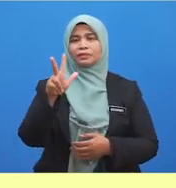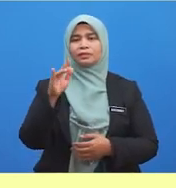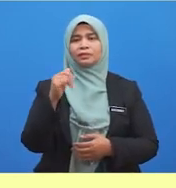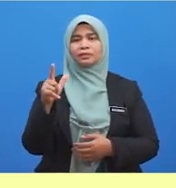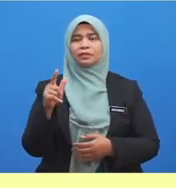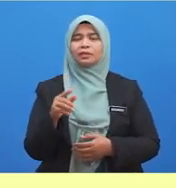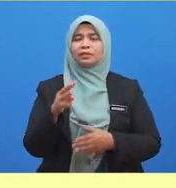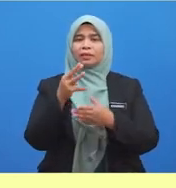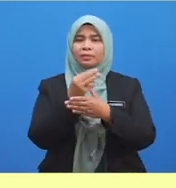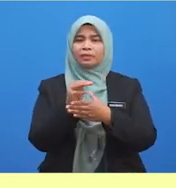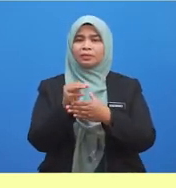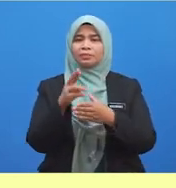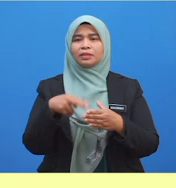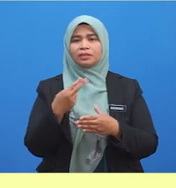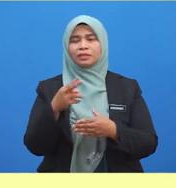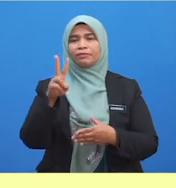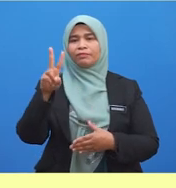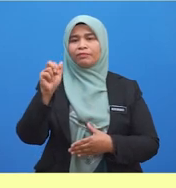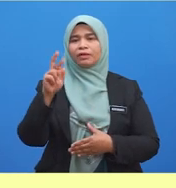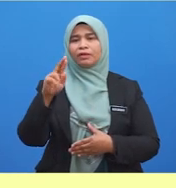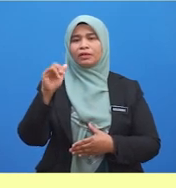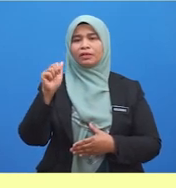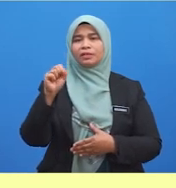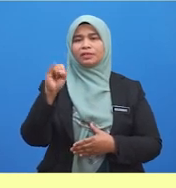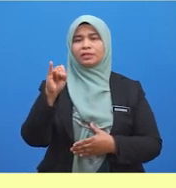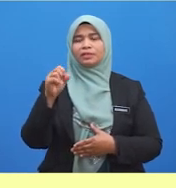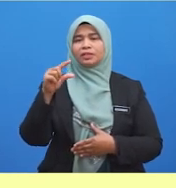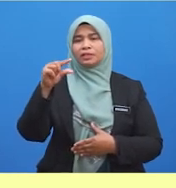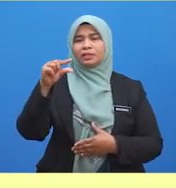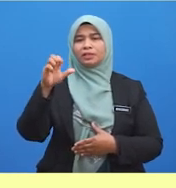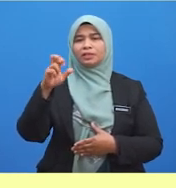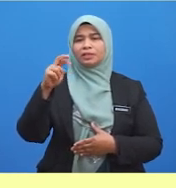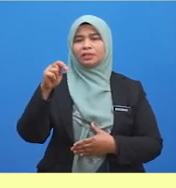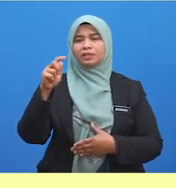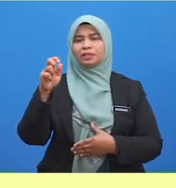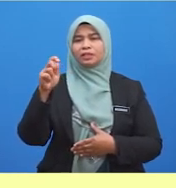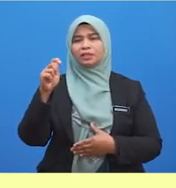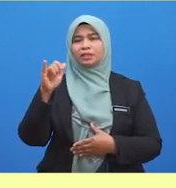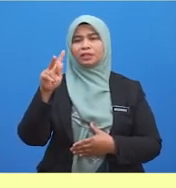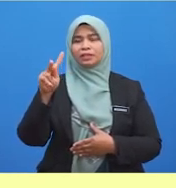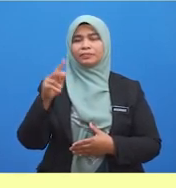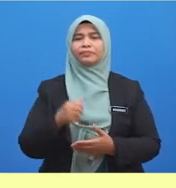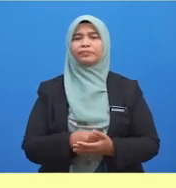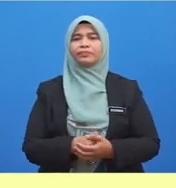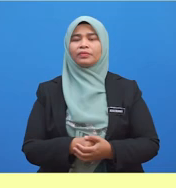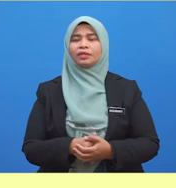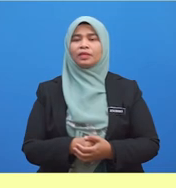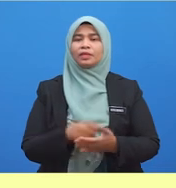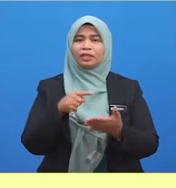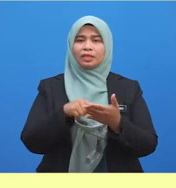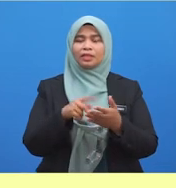meiosis menghasilkan variasi genetik dalam spesies yang sama. Ini adalah